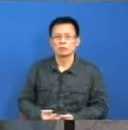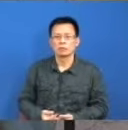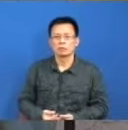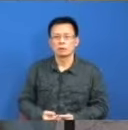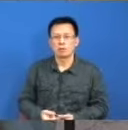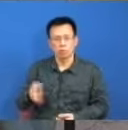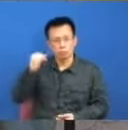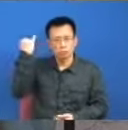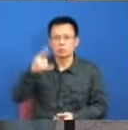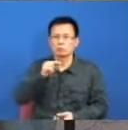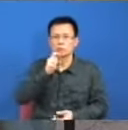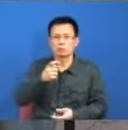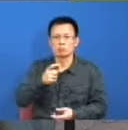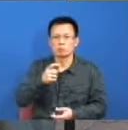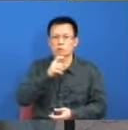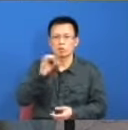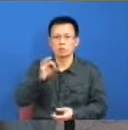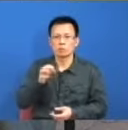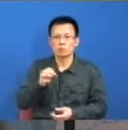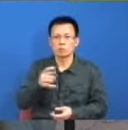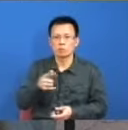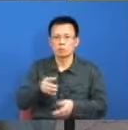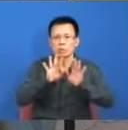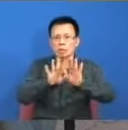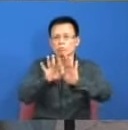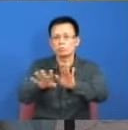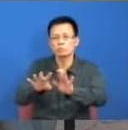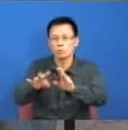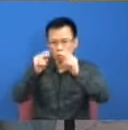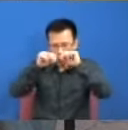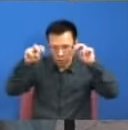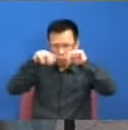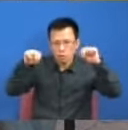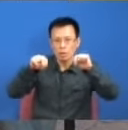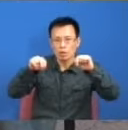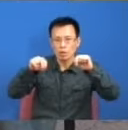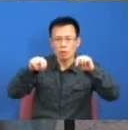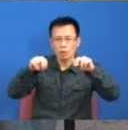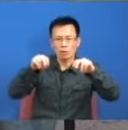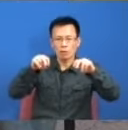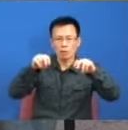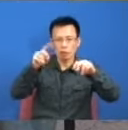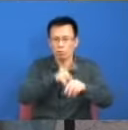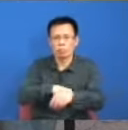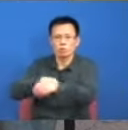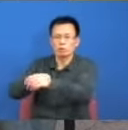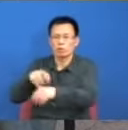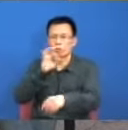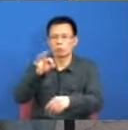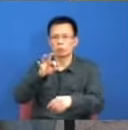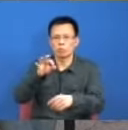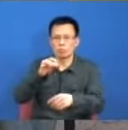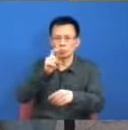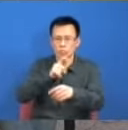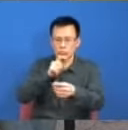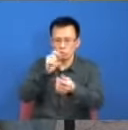沒 有現在他都是說你們協助調查是吧、 他拘捕了我們沒有落、任何 charge 的是